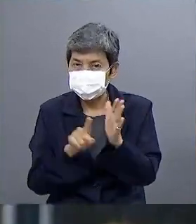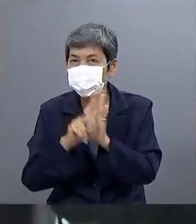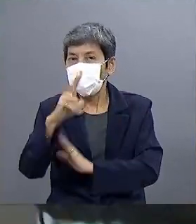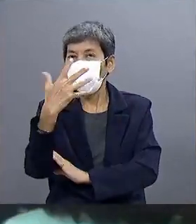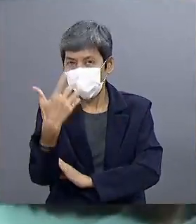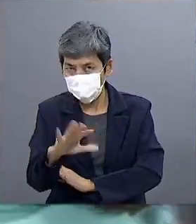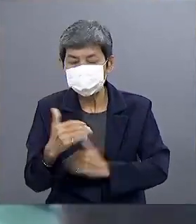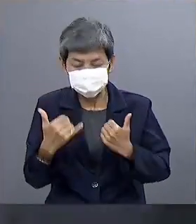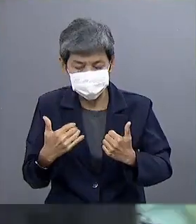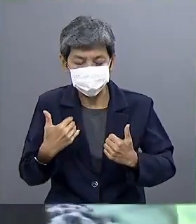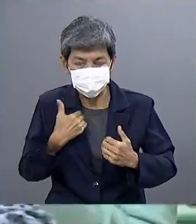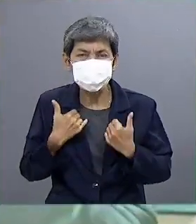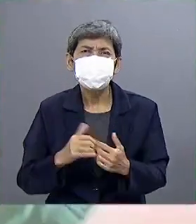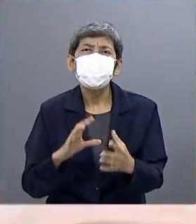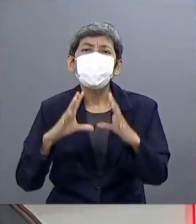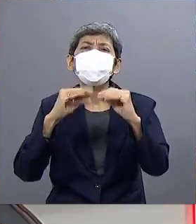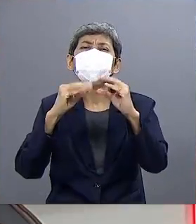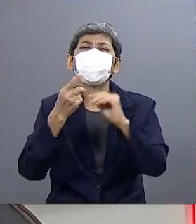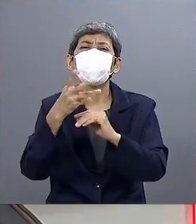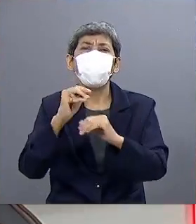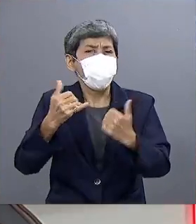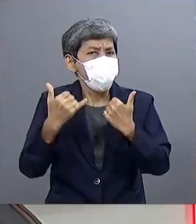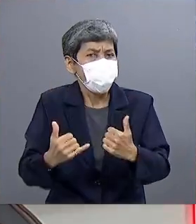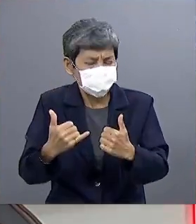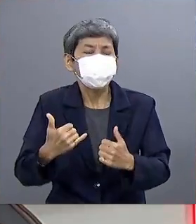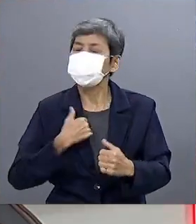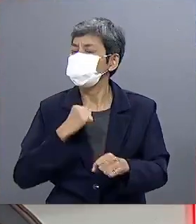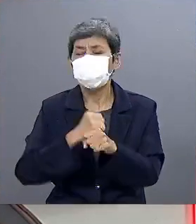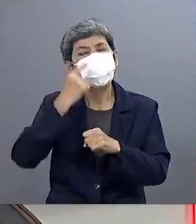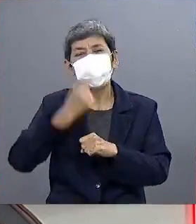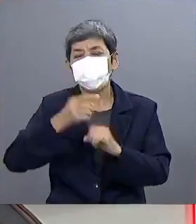ามในส่วนของการประชุมครม.ก็คงยังเป็นไปตามวาระตามปกติอยู่นะคะ